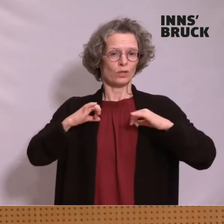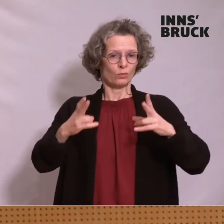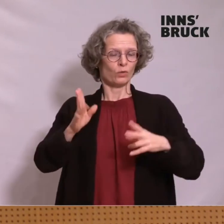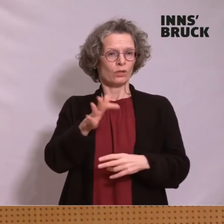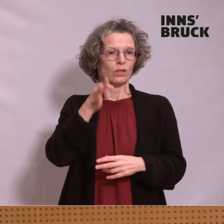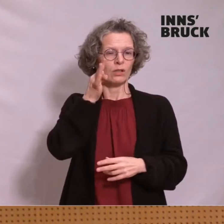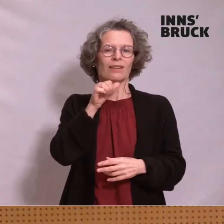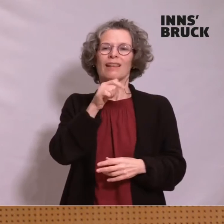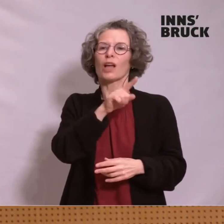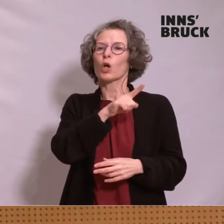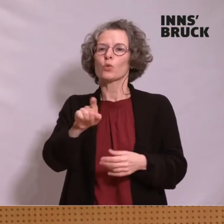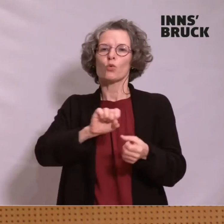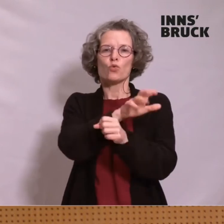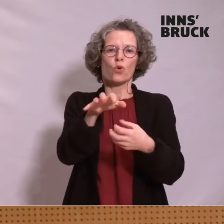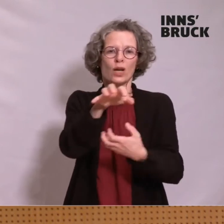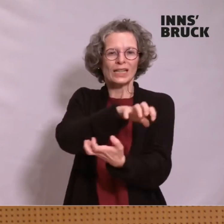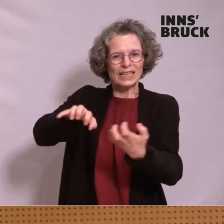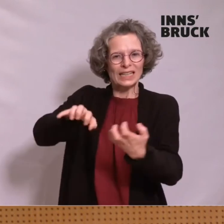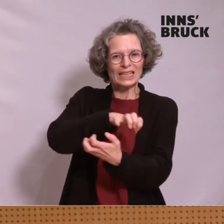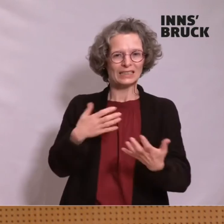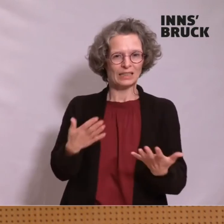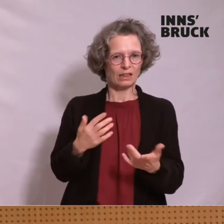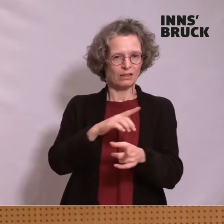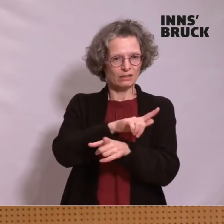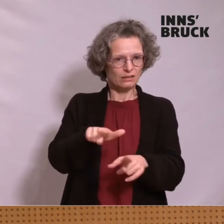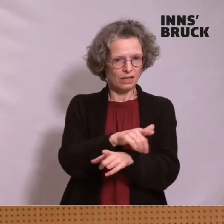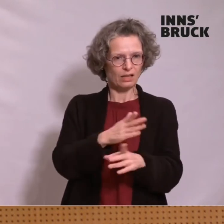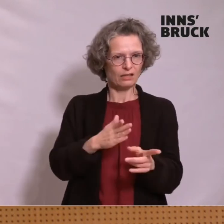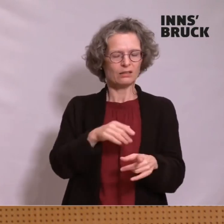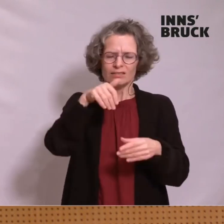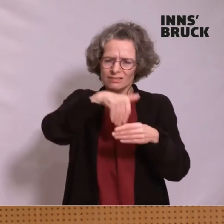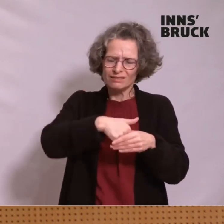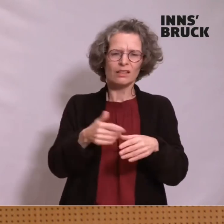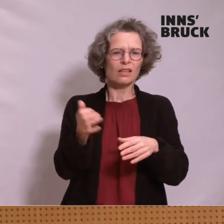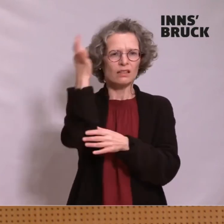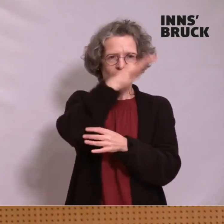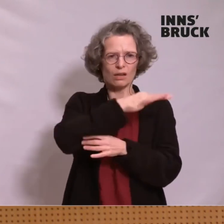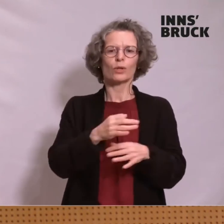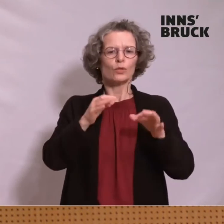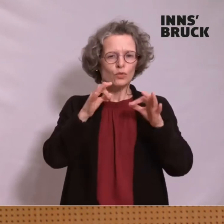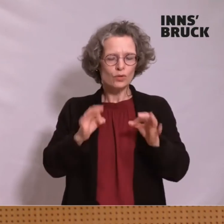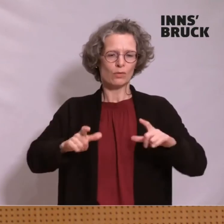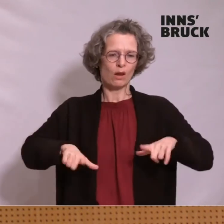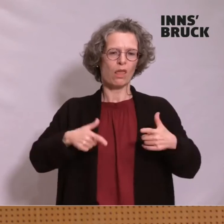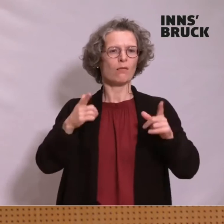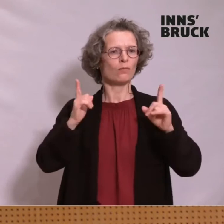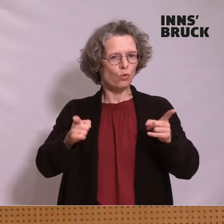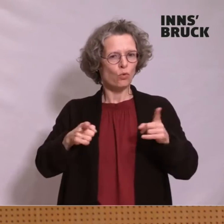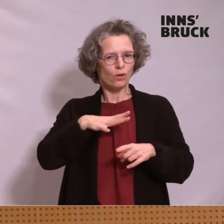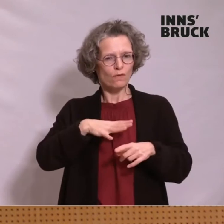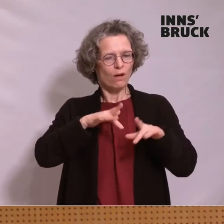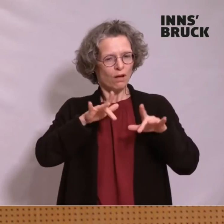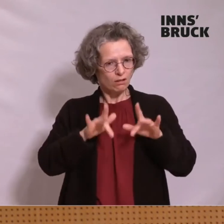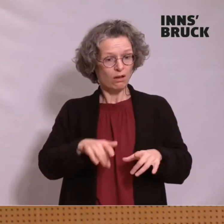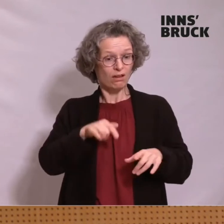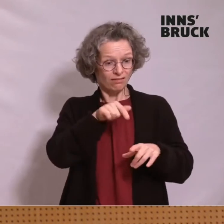-Krisenzeiten mit all ihren traurigen und existenziell bedrohlichen Auswirkungen helfen werden.